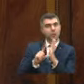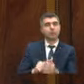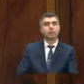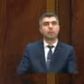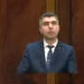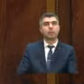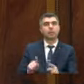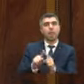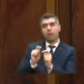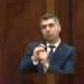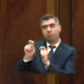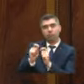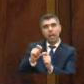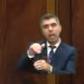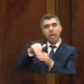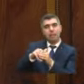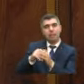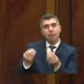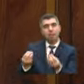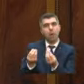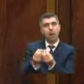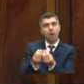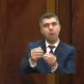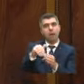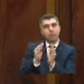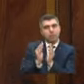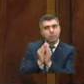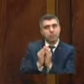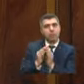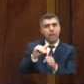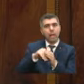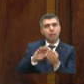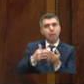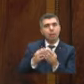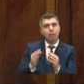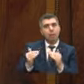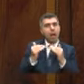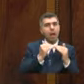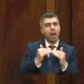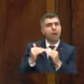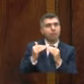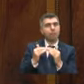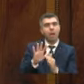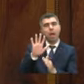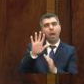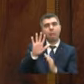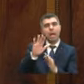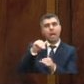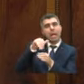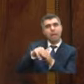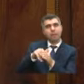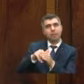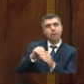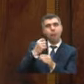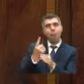بتشاور مع الأغلبية الحكومية. الأغلبية قررت هذا القطاع، علاش؟ راك باين حنا خمسة الأحزاب، إلى واحد القطاع زدت